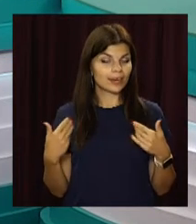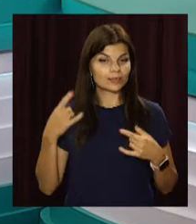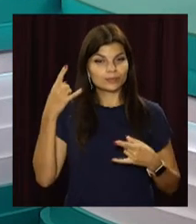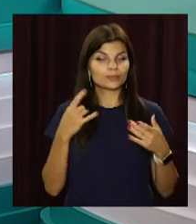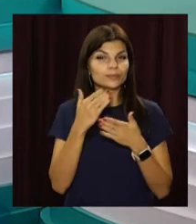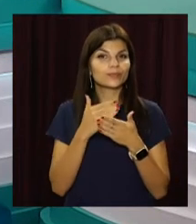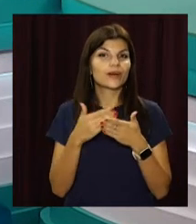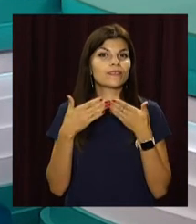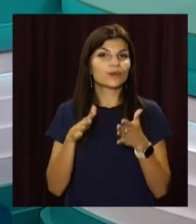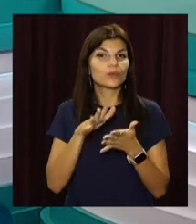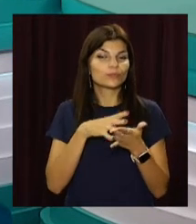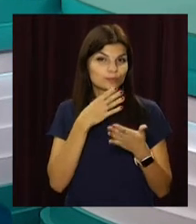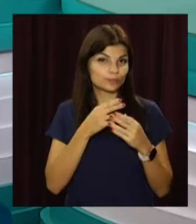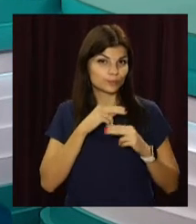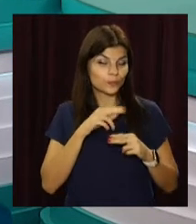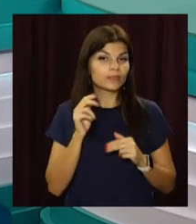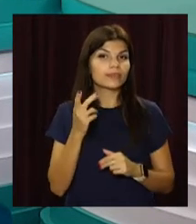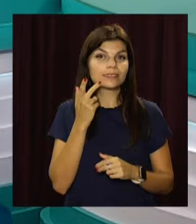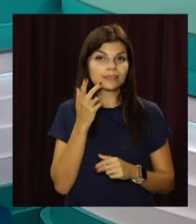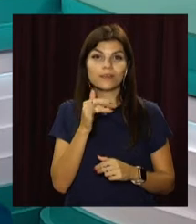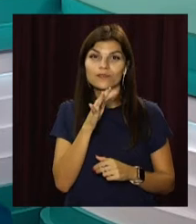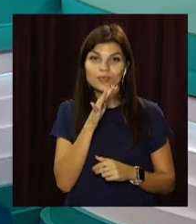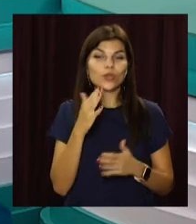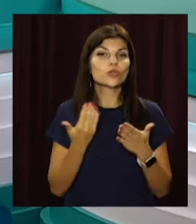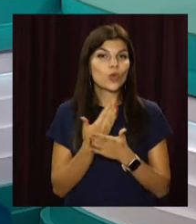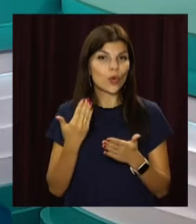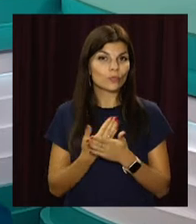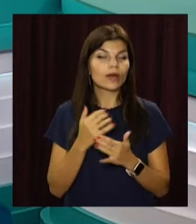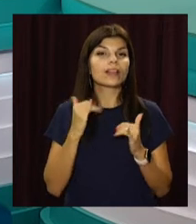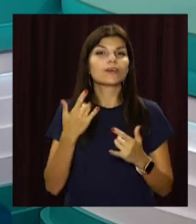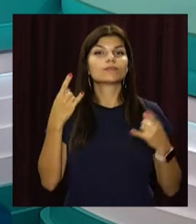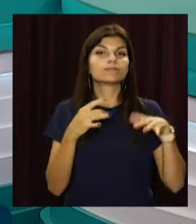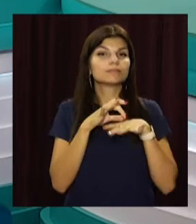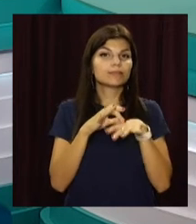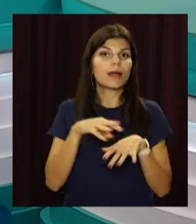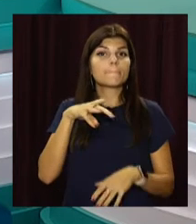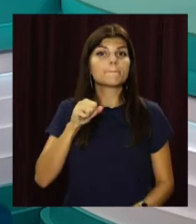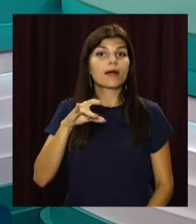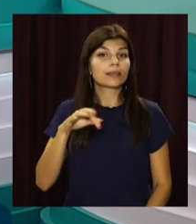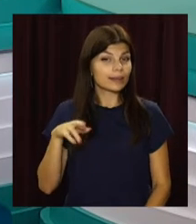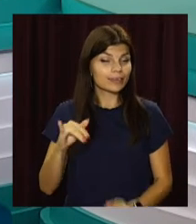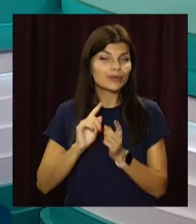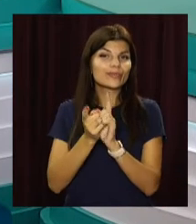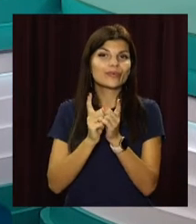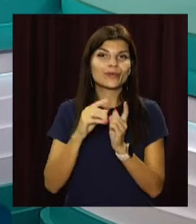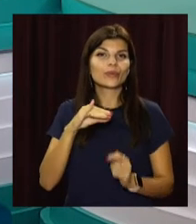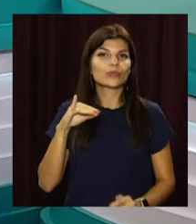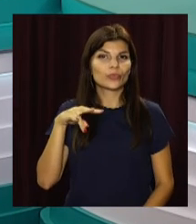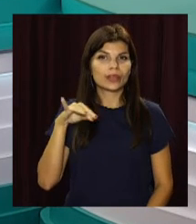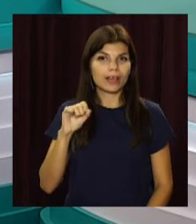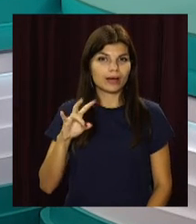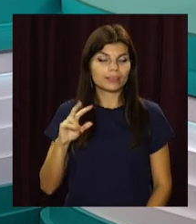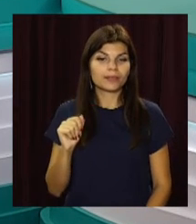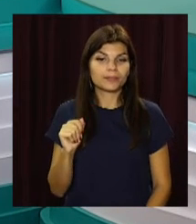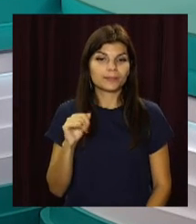Вітаю, відкритий продовжує свою роботу і, як завжди, оці порі новини. Для вас працюють Марія Трибушенко та сурдоперекладачка